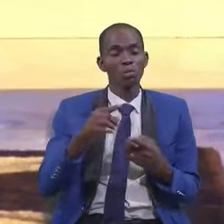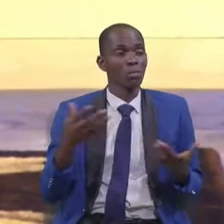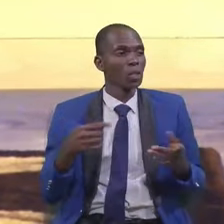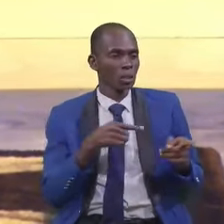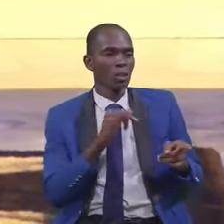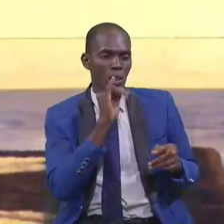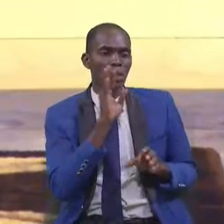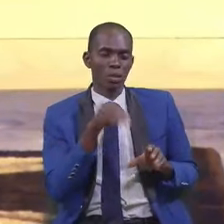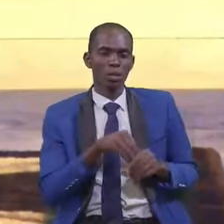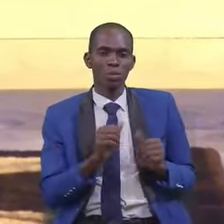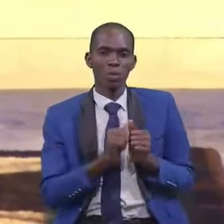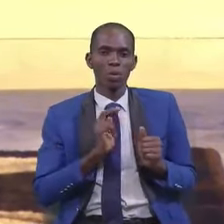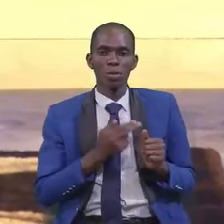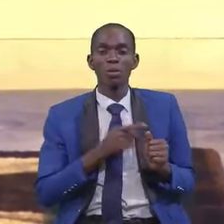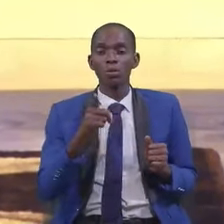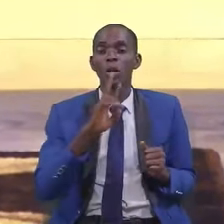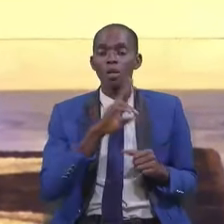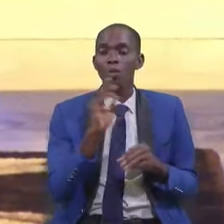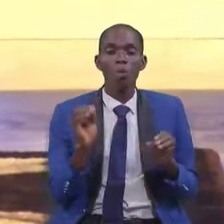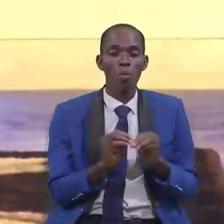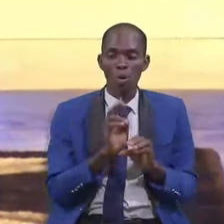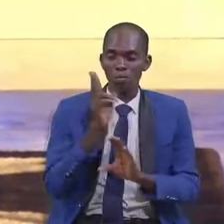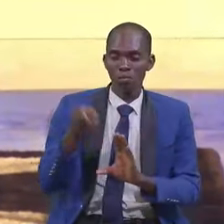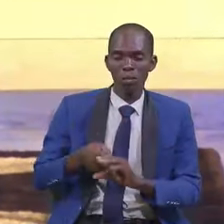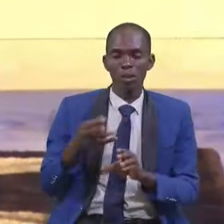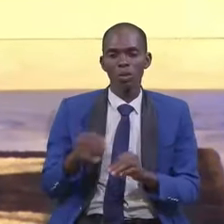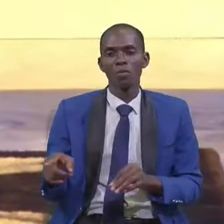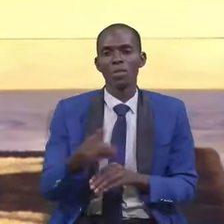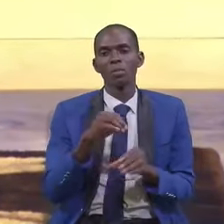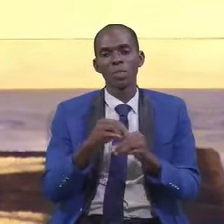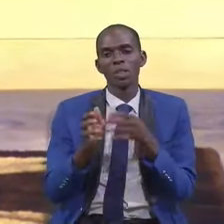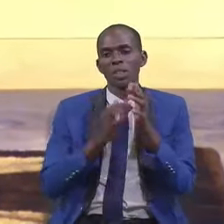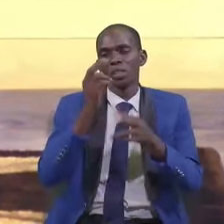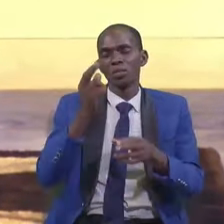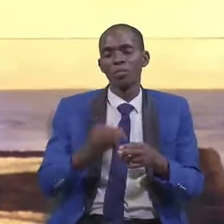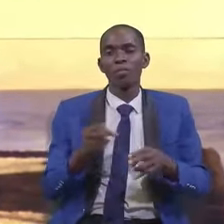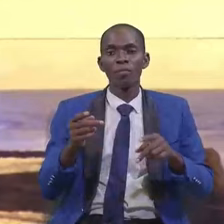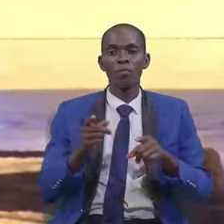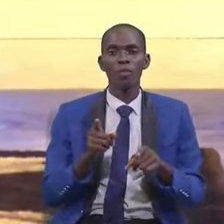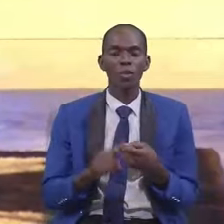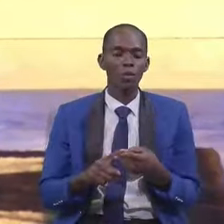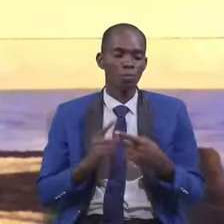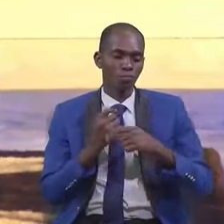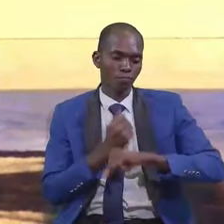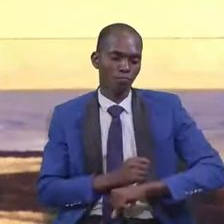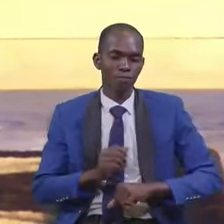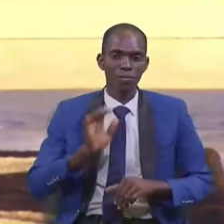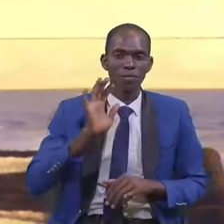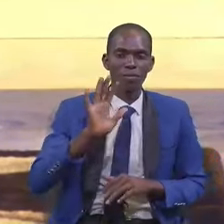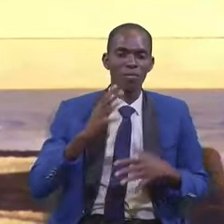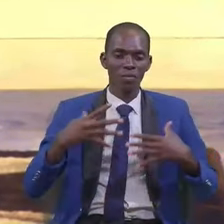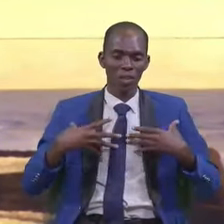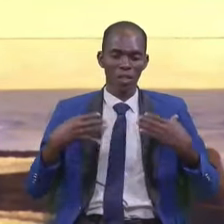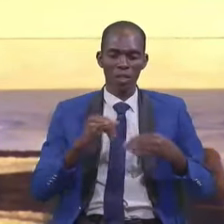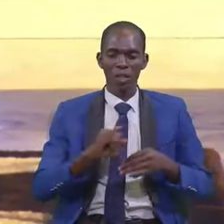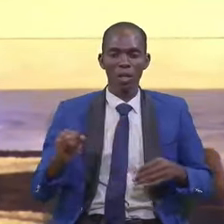vous n'êtes plus l'un d'entre eux. Alors, pour préserver votre guérison, pour préserver votre santé, vous n'allez